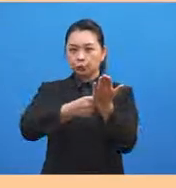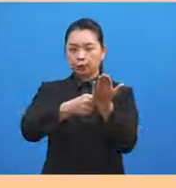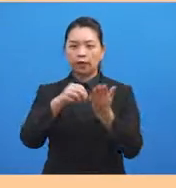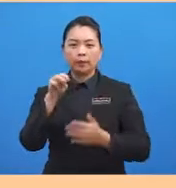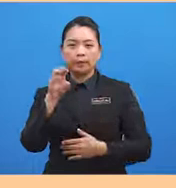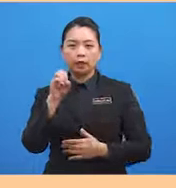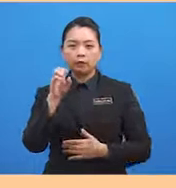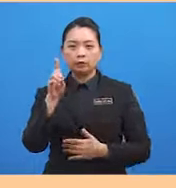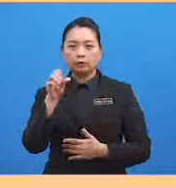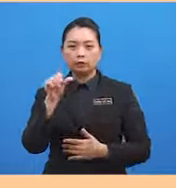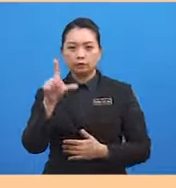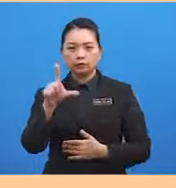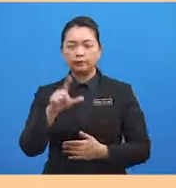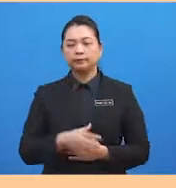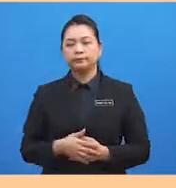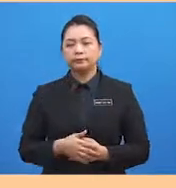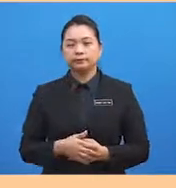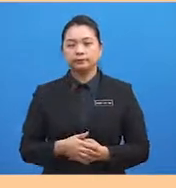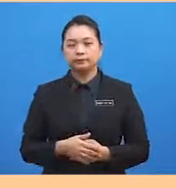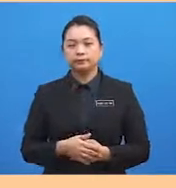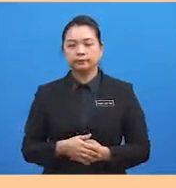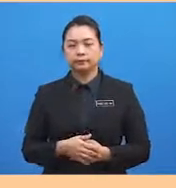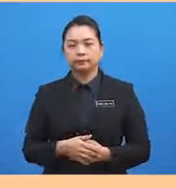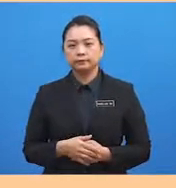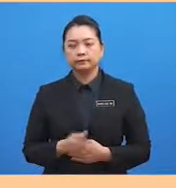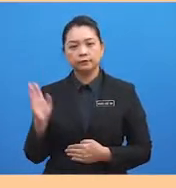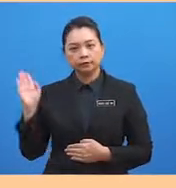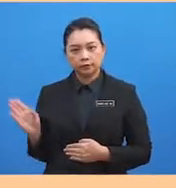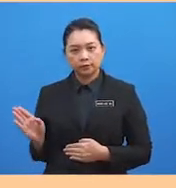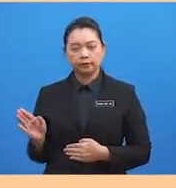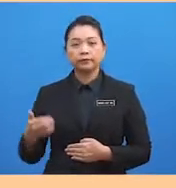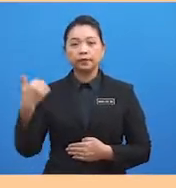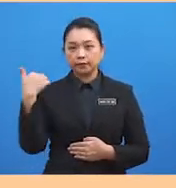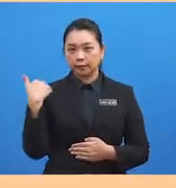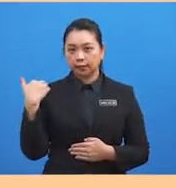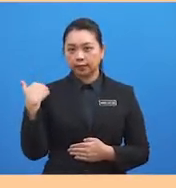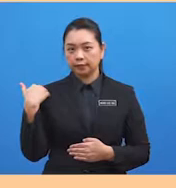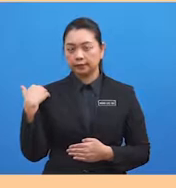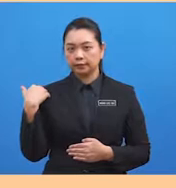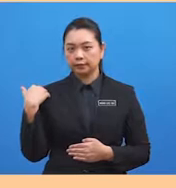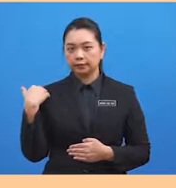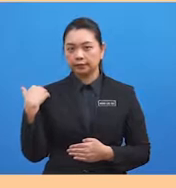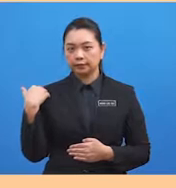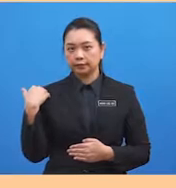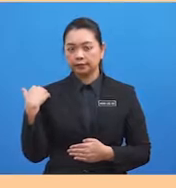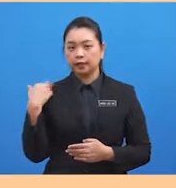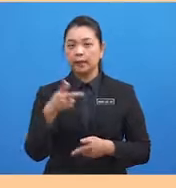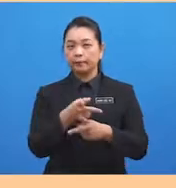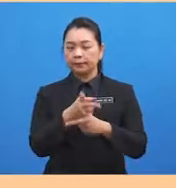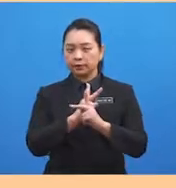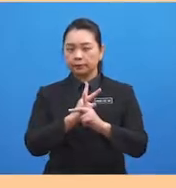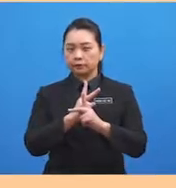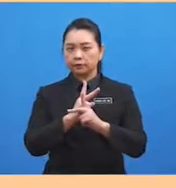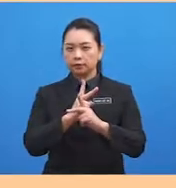sumber modal. Modal pinjaman terdiri daripada pertama,